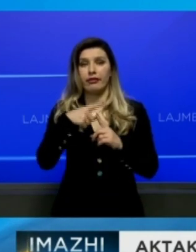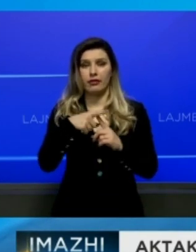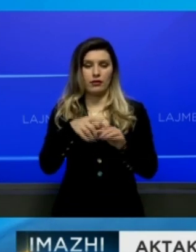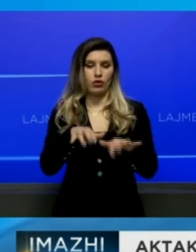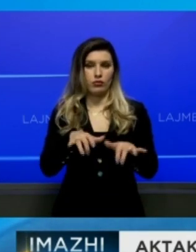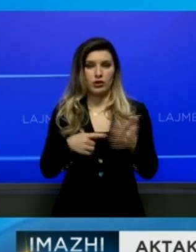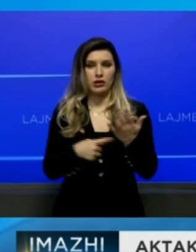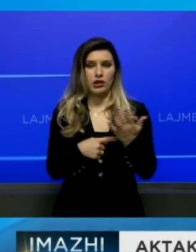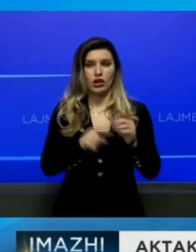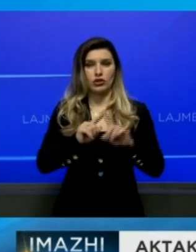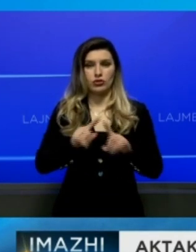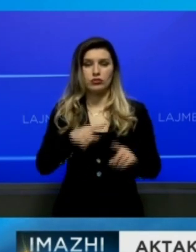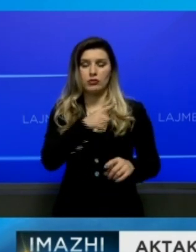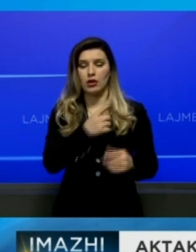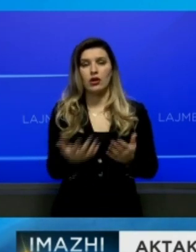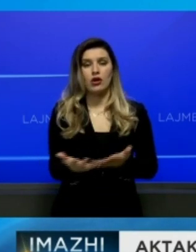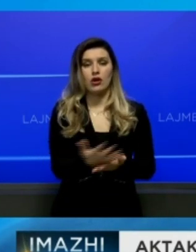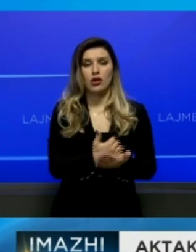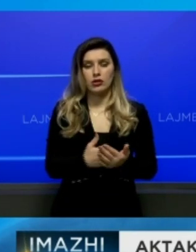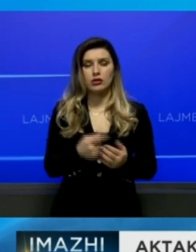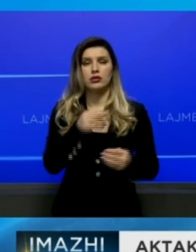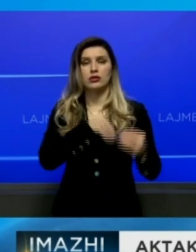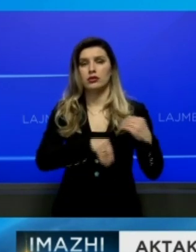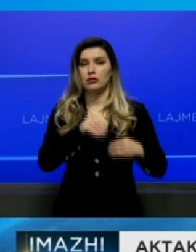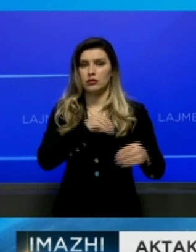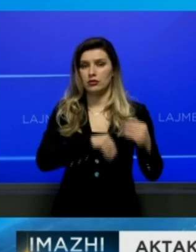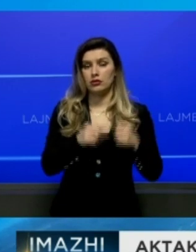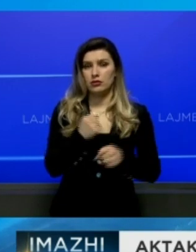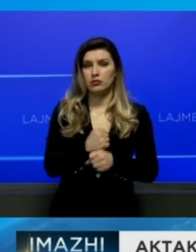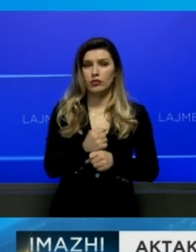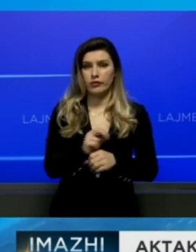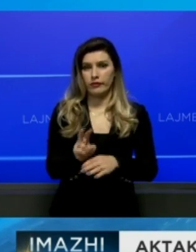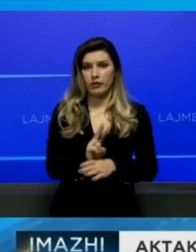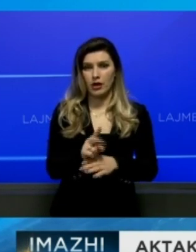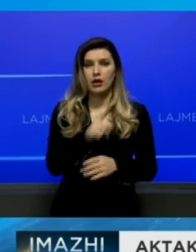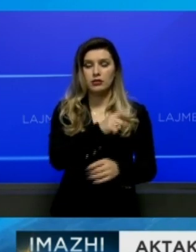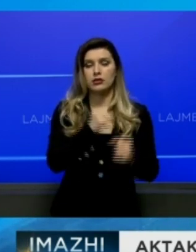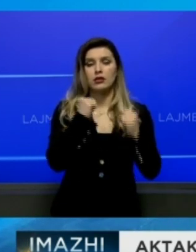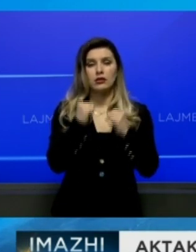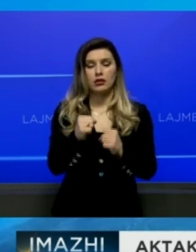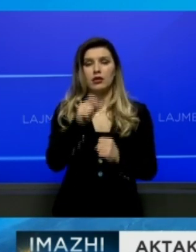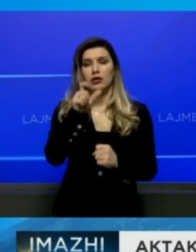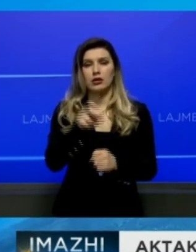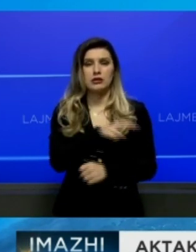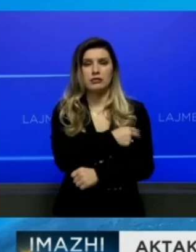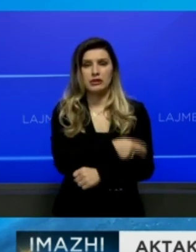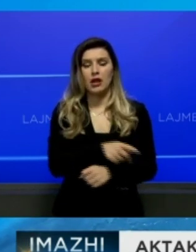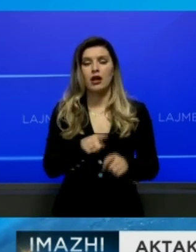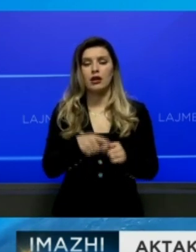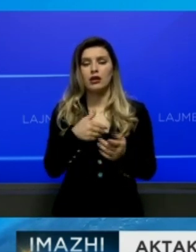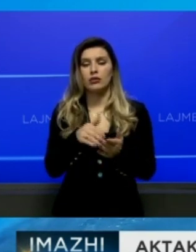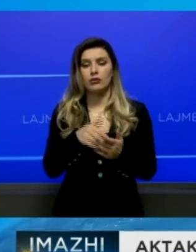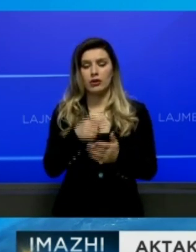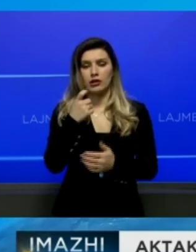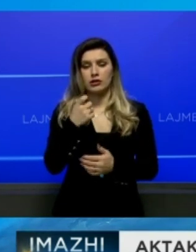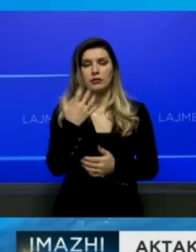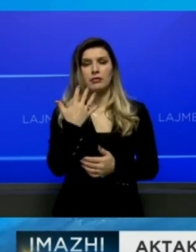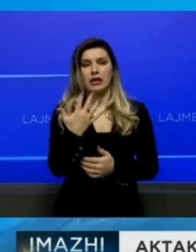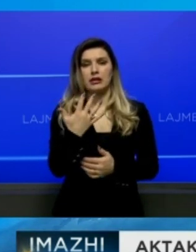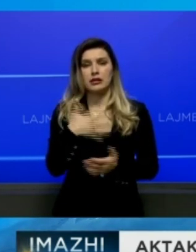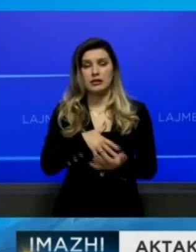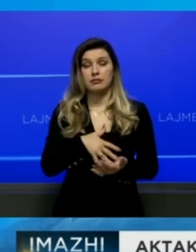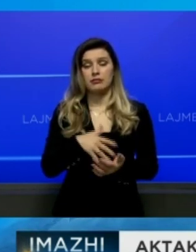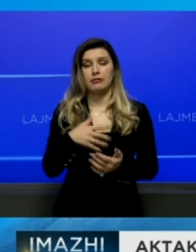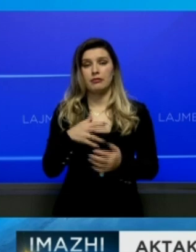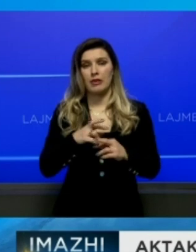zyrtare me qëllim të përfitimit të kundërligjshëm. Sipas akt akuzës, ata i shkaktuan dëm QKUK-s në vlerë prej 105.000